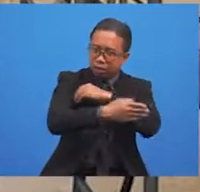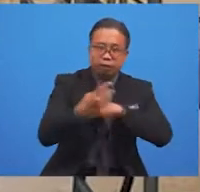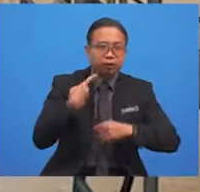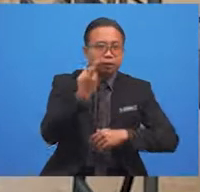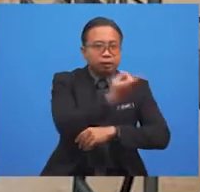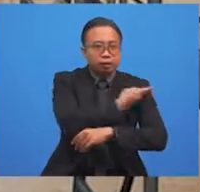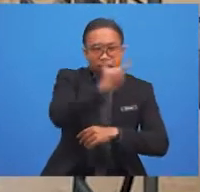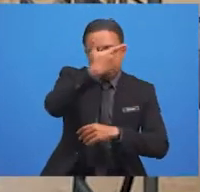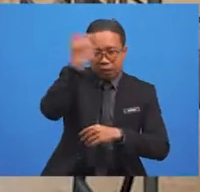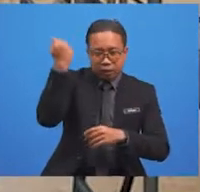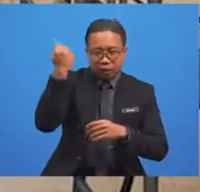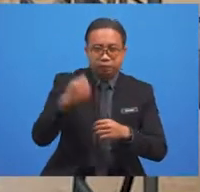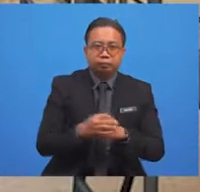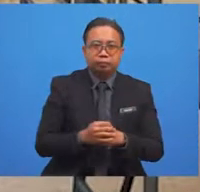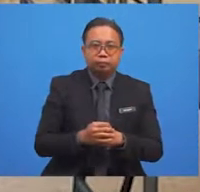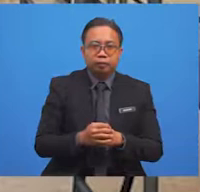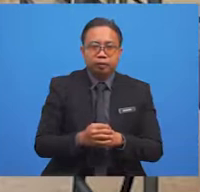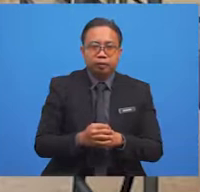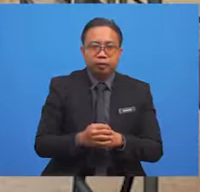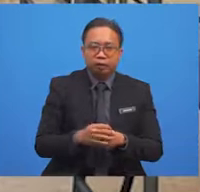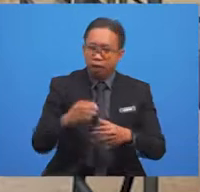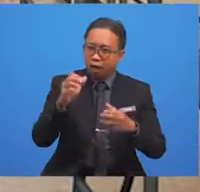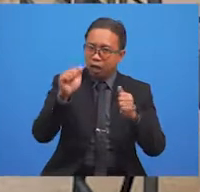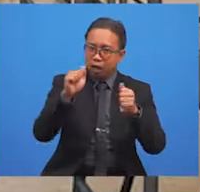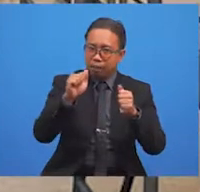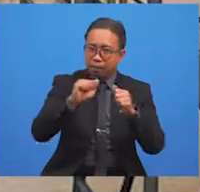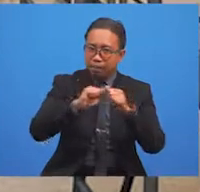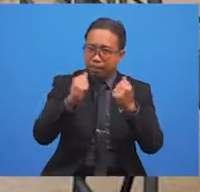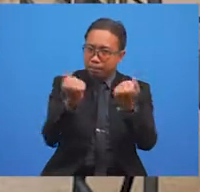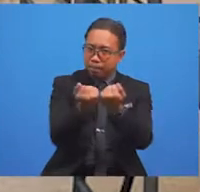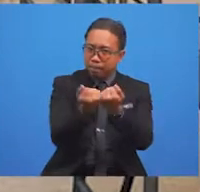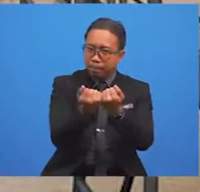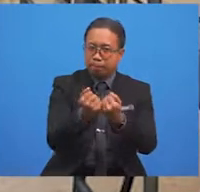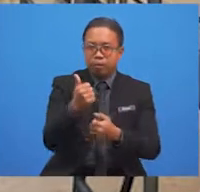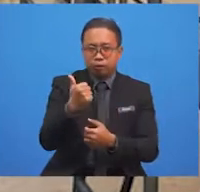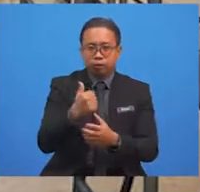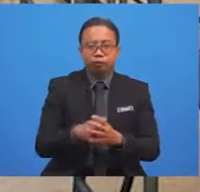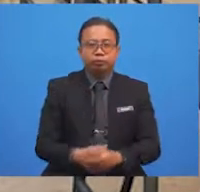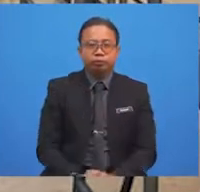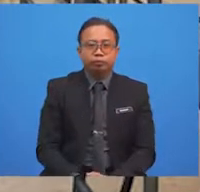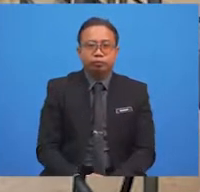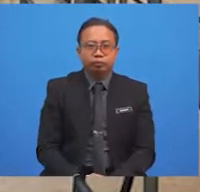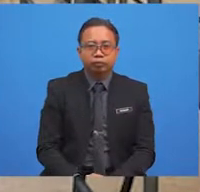kerana ia merupakan khazanah alam yang sangat bernilai.